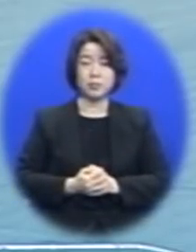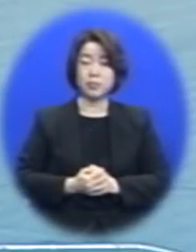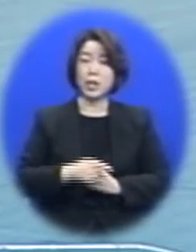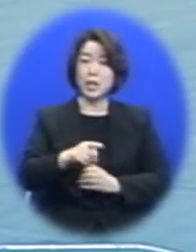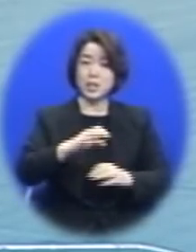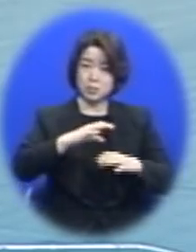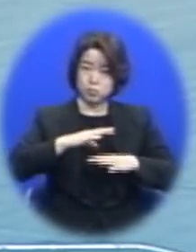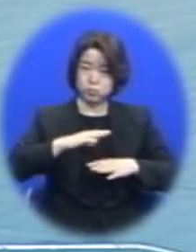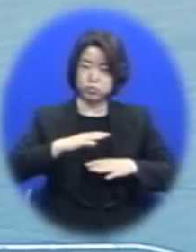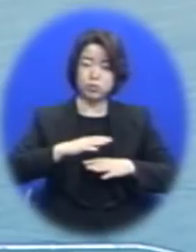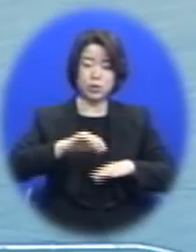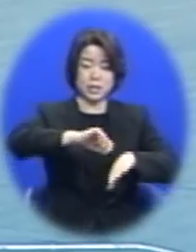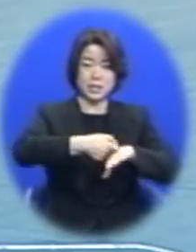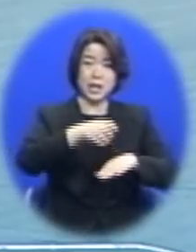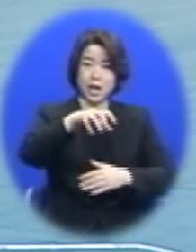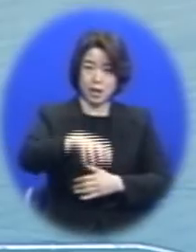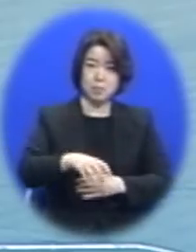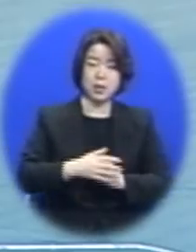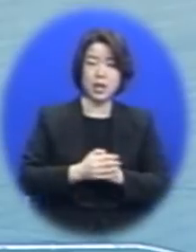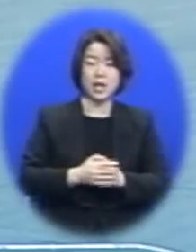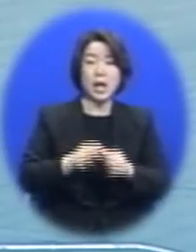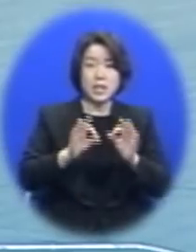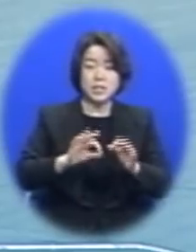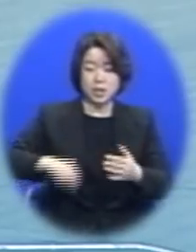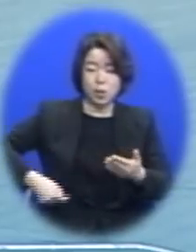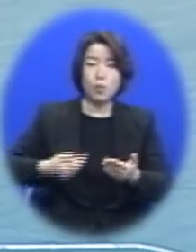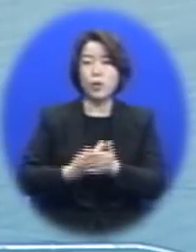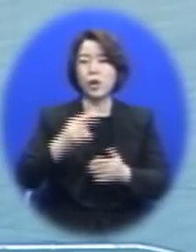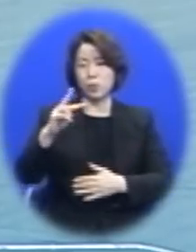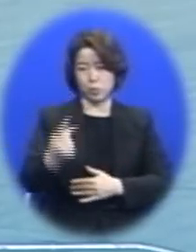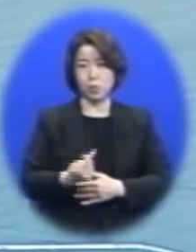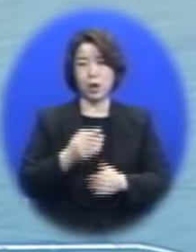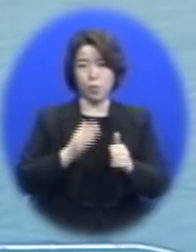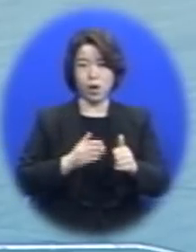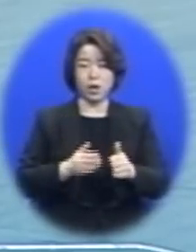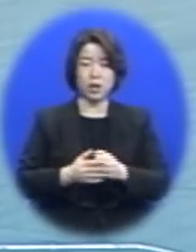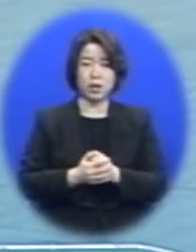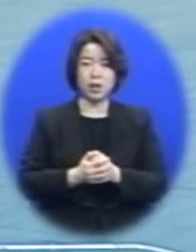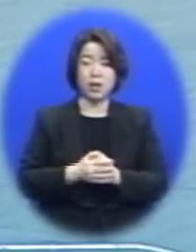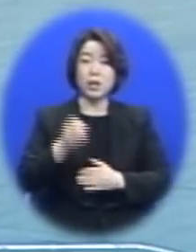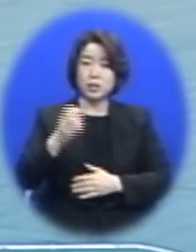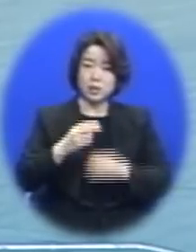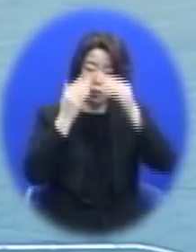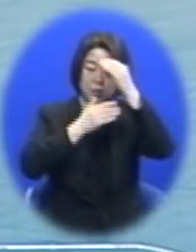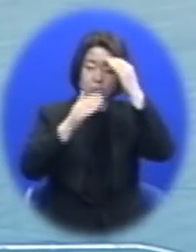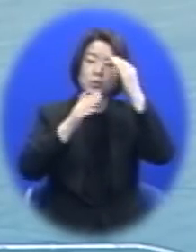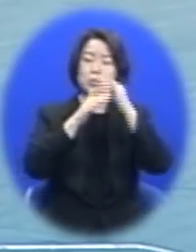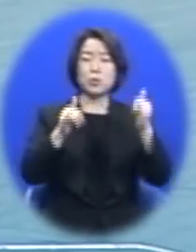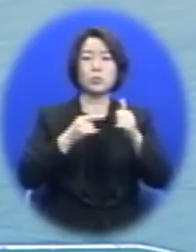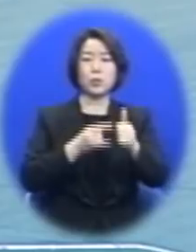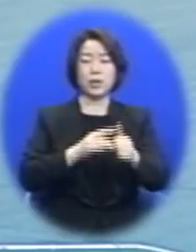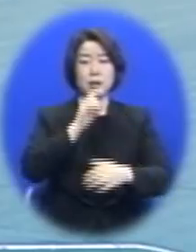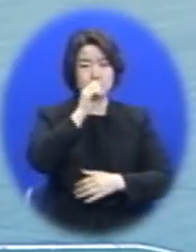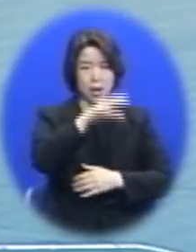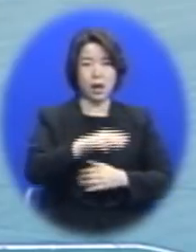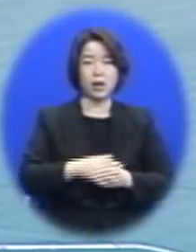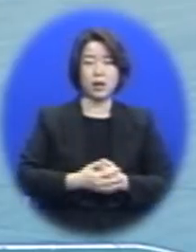이 무서운 재앙 앞에서 이제는 회개하고 돌아올 그리고 성도들에게 말하는 거예요